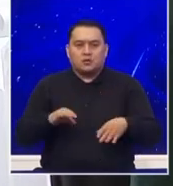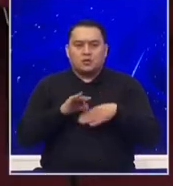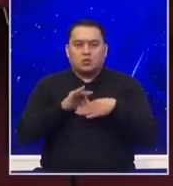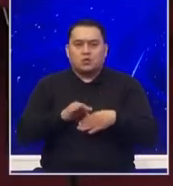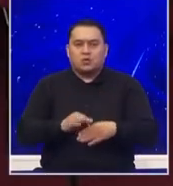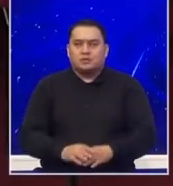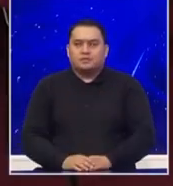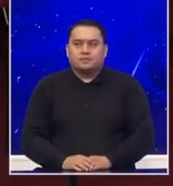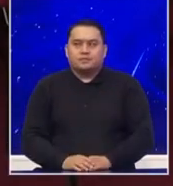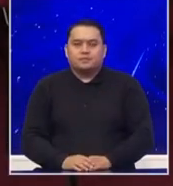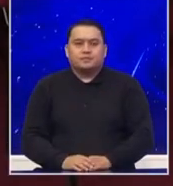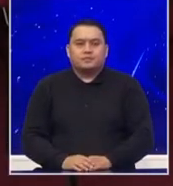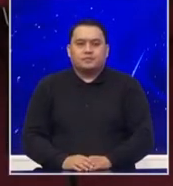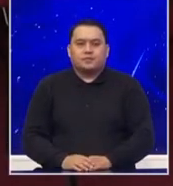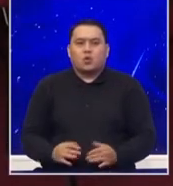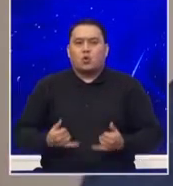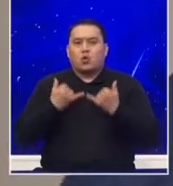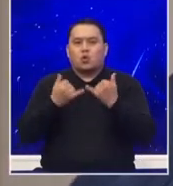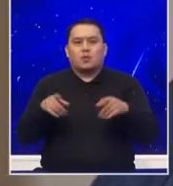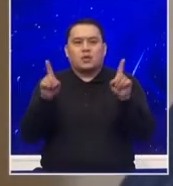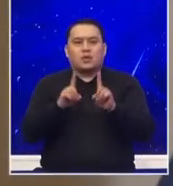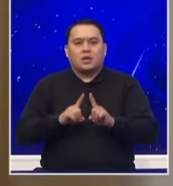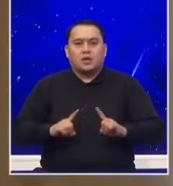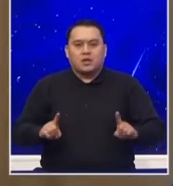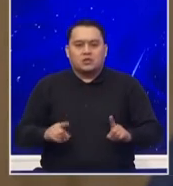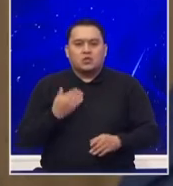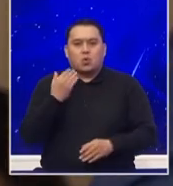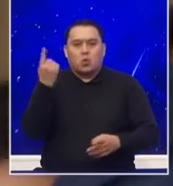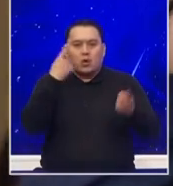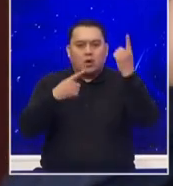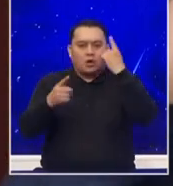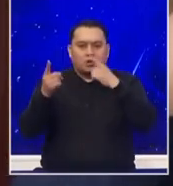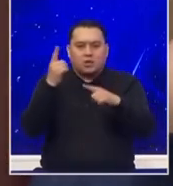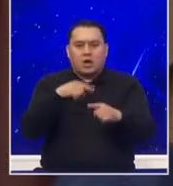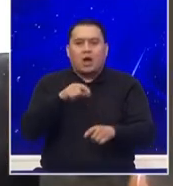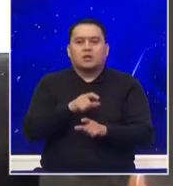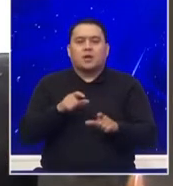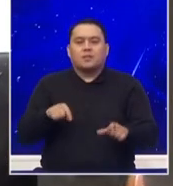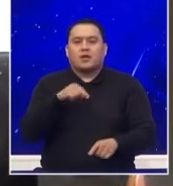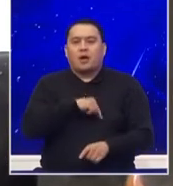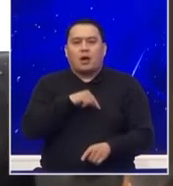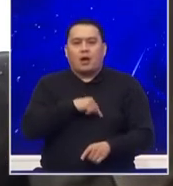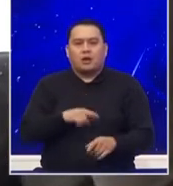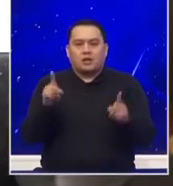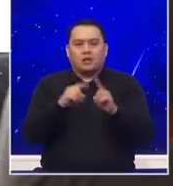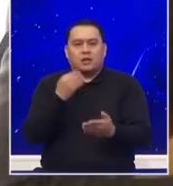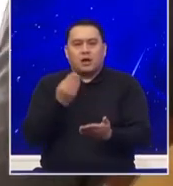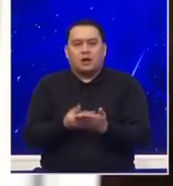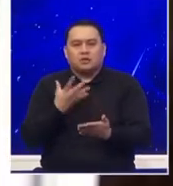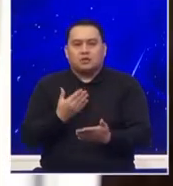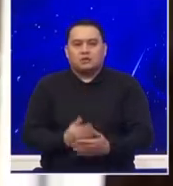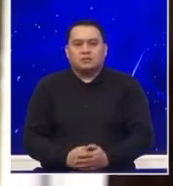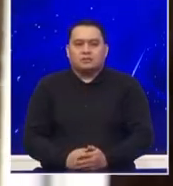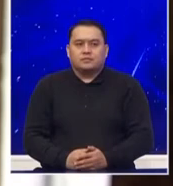болатынбыз. Әріптестерінің әншіге құрметі ерекше. Олар оның өнерінен бұрын адамгершілік қасиетін ерекше бағалайды.